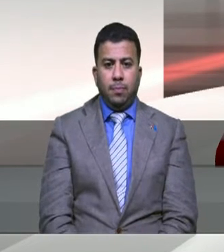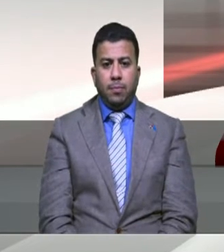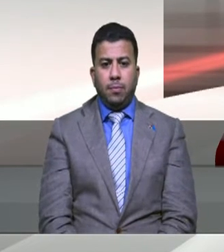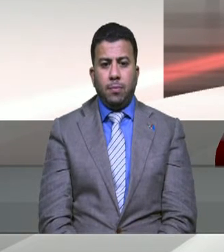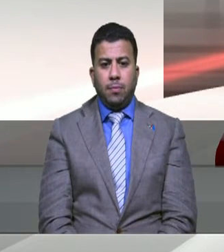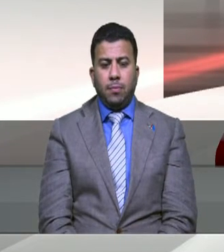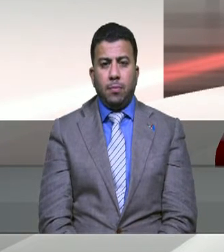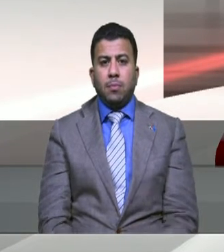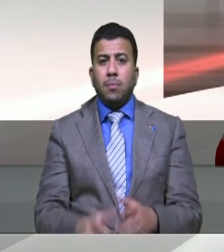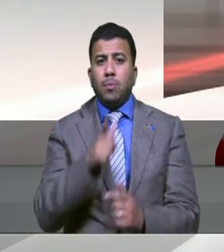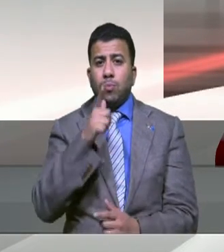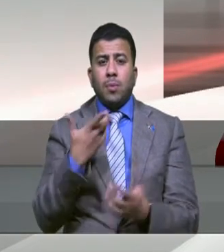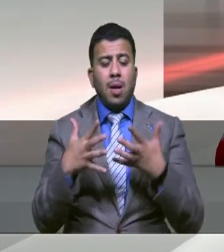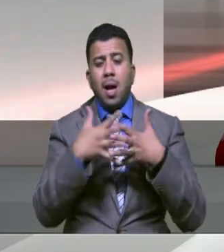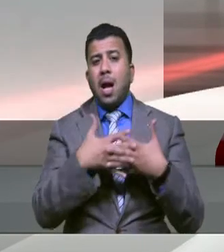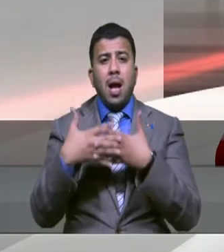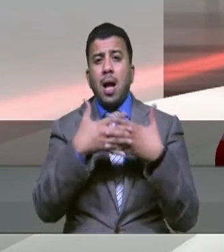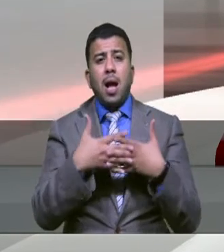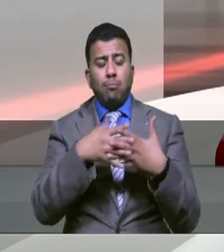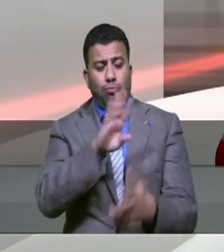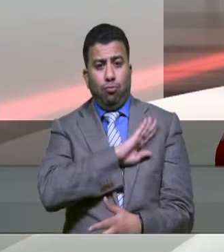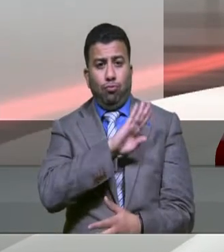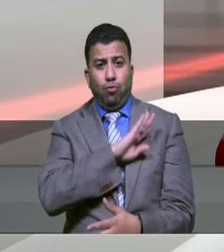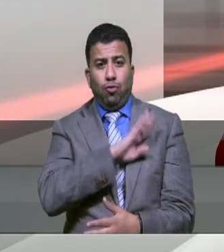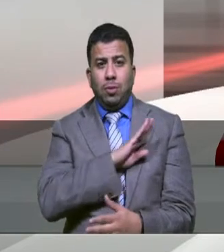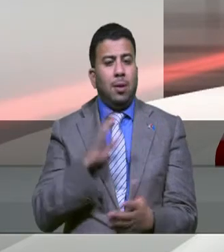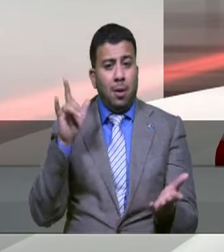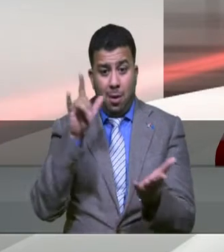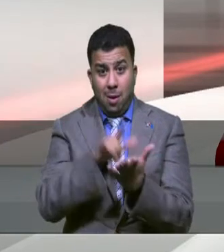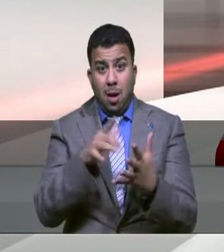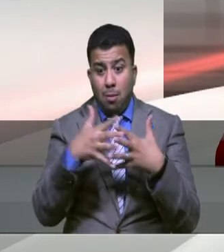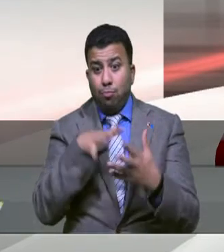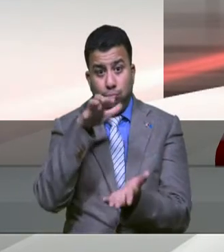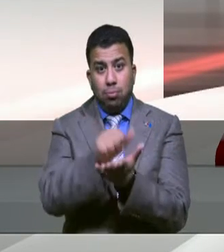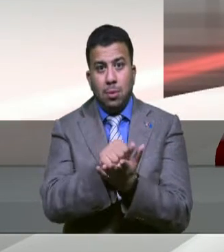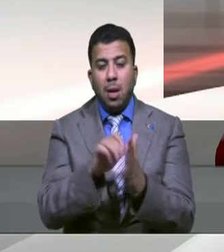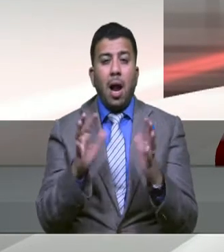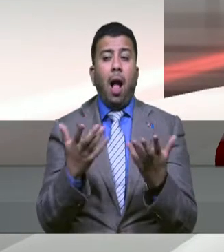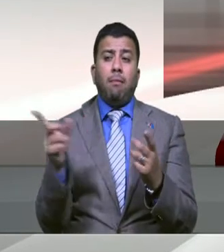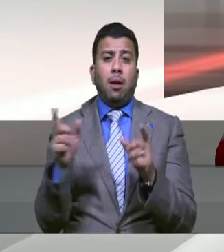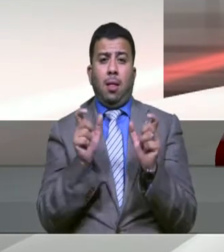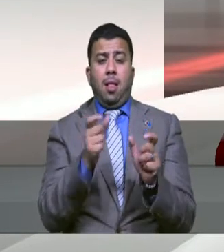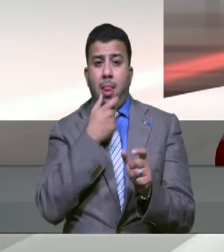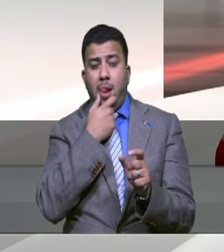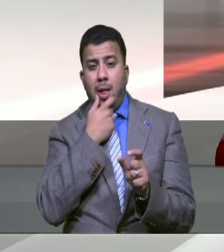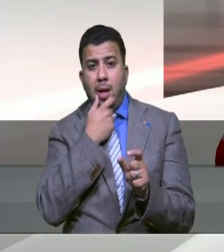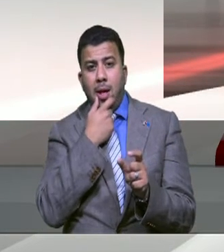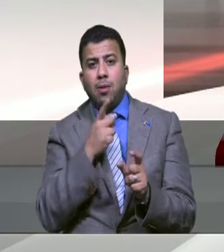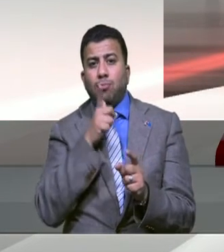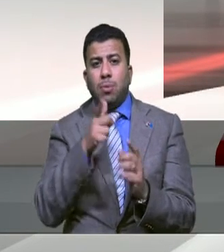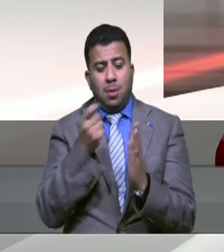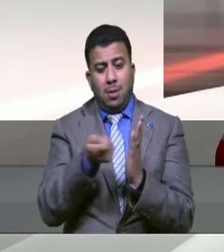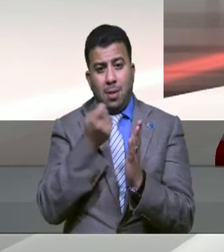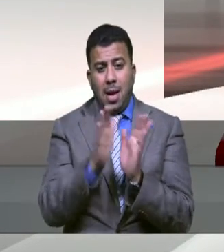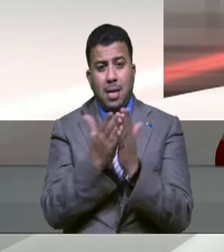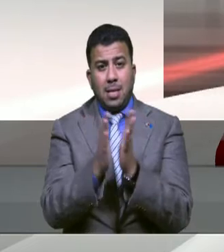لأن كيف يعني يخلي الأمريكان نازلين قواتهم وهو ياس يتفرج؟ مع أن هناك في الكتاب اللي